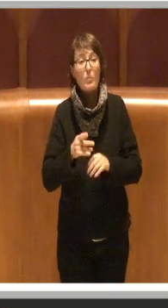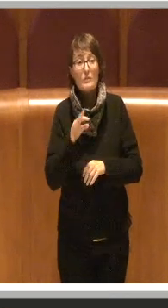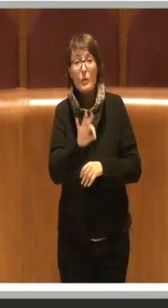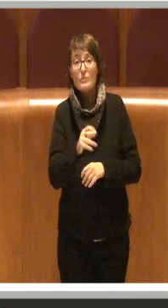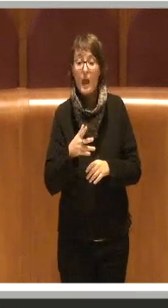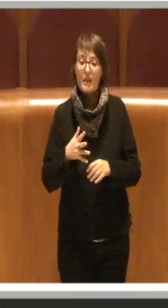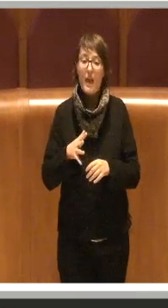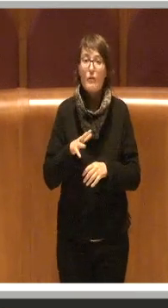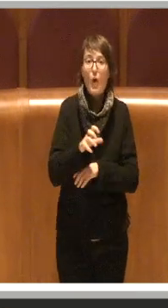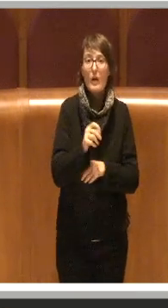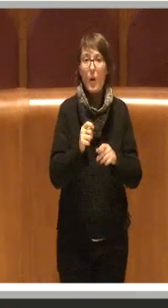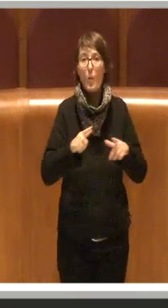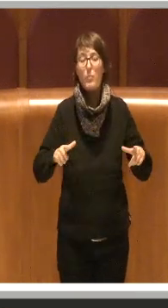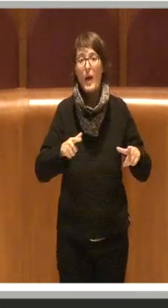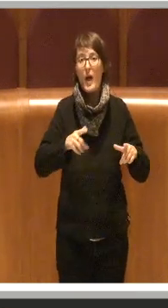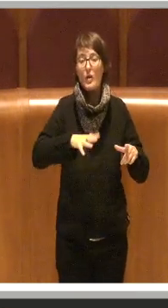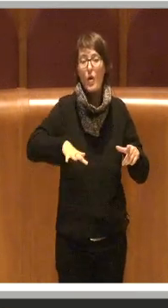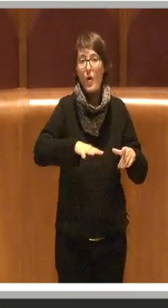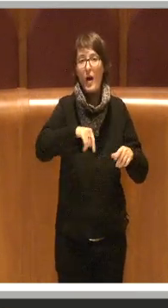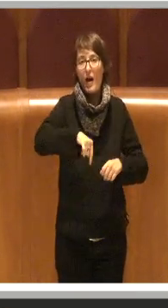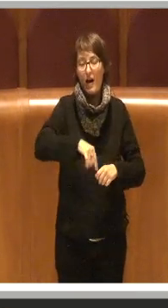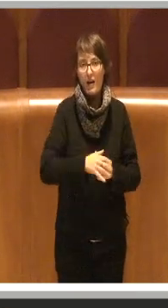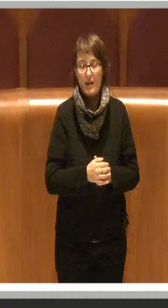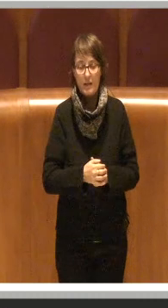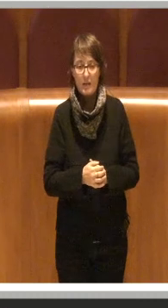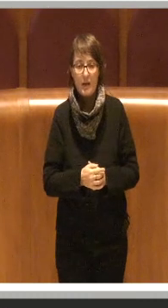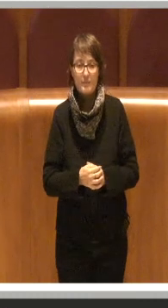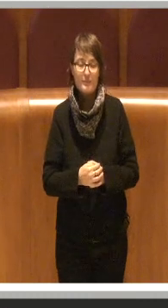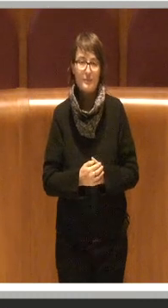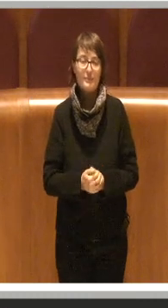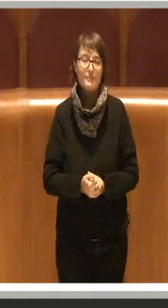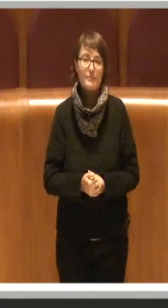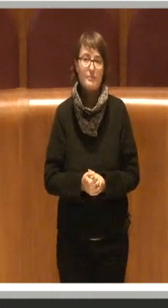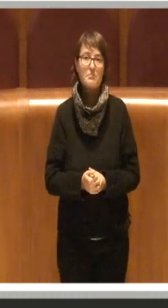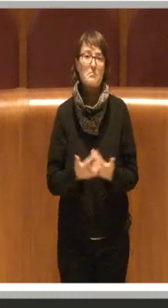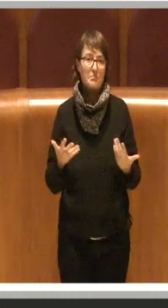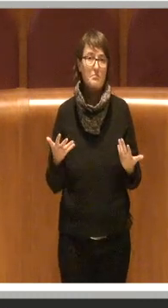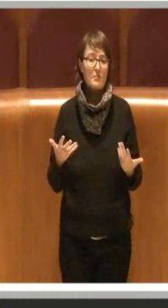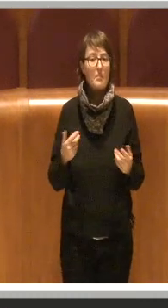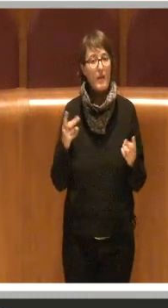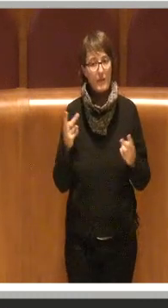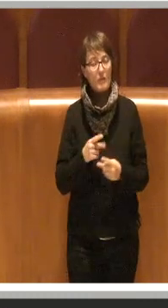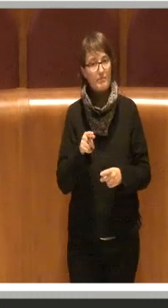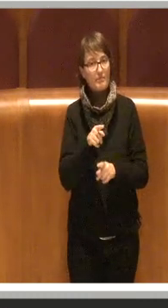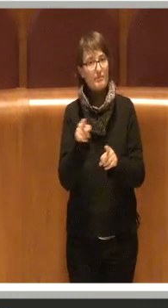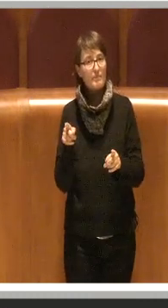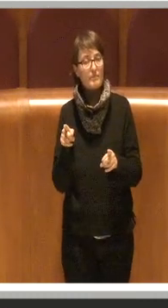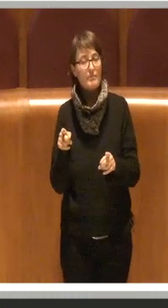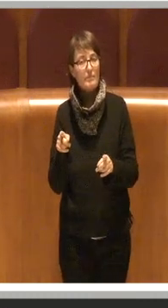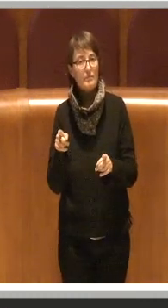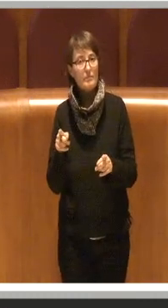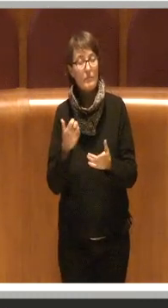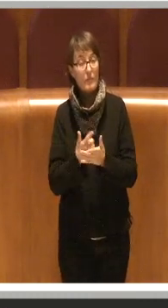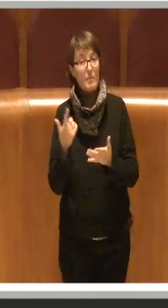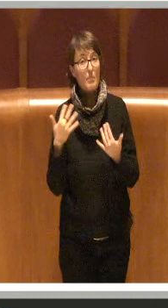la discussione e la battaglia per il palazzetto dello sport, però è molto importante che sia pure in extremis